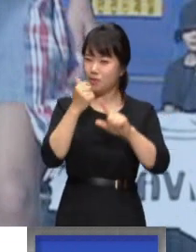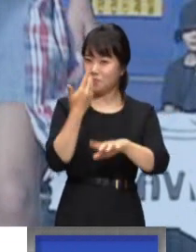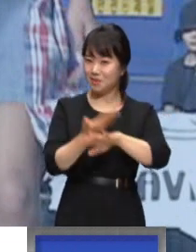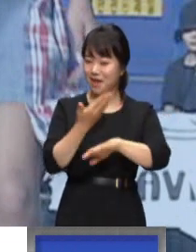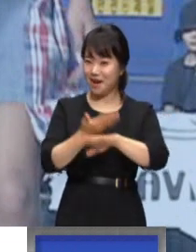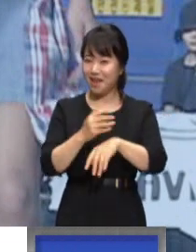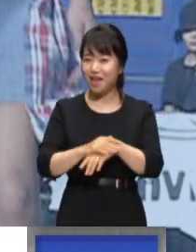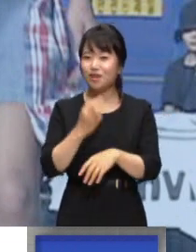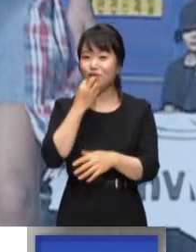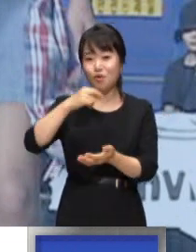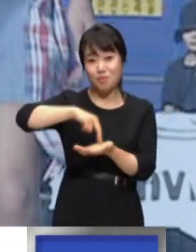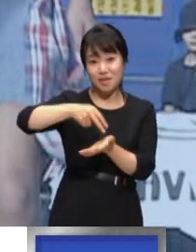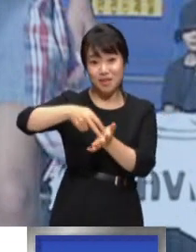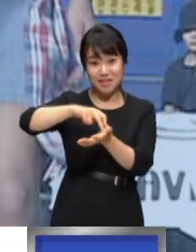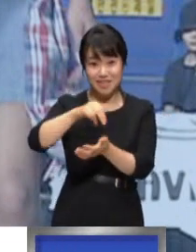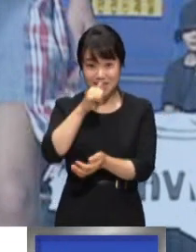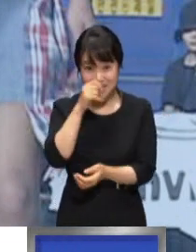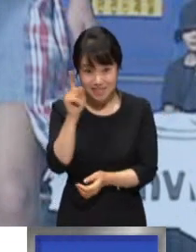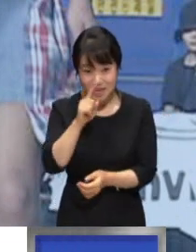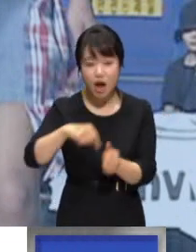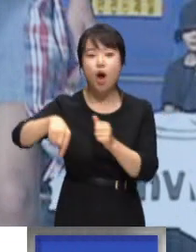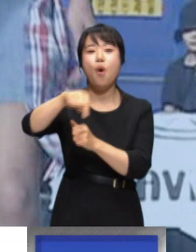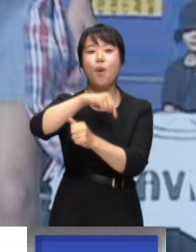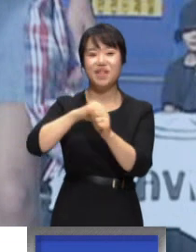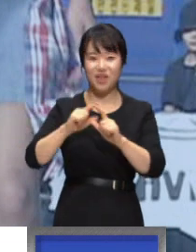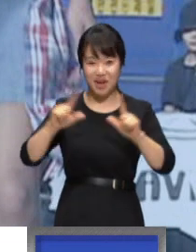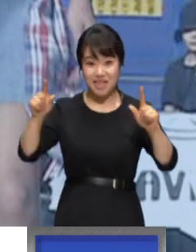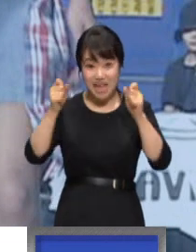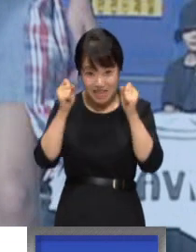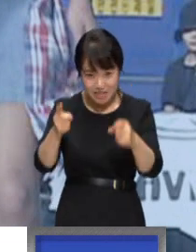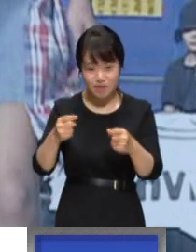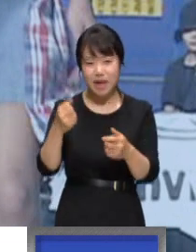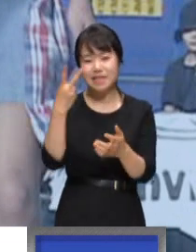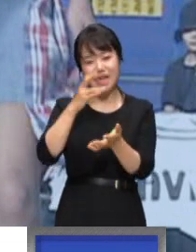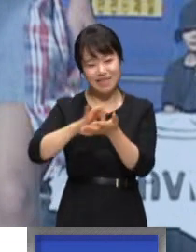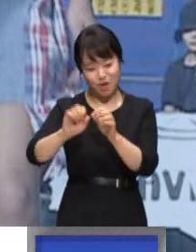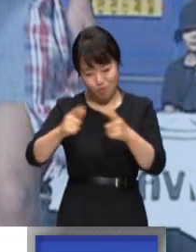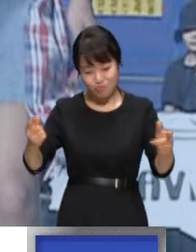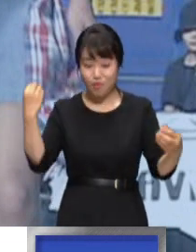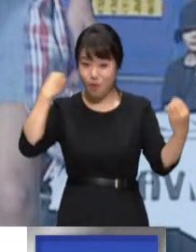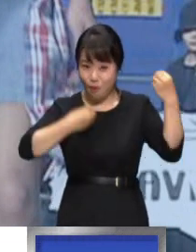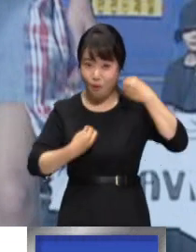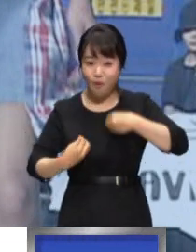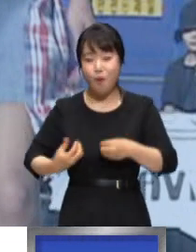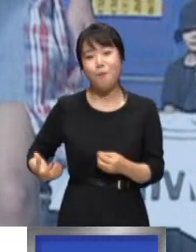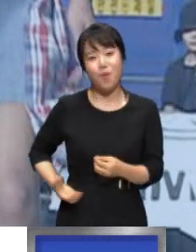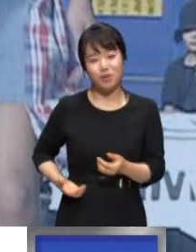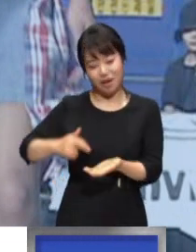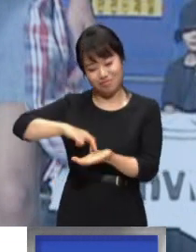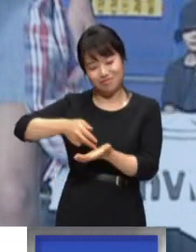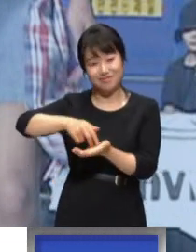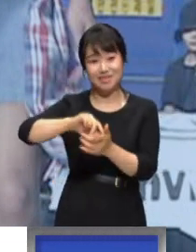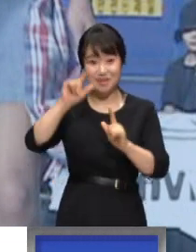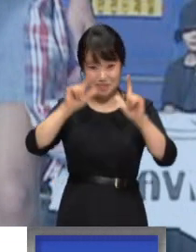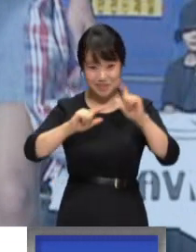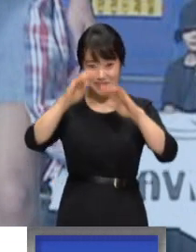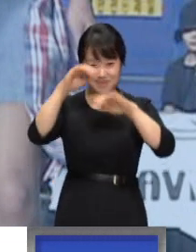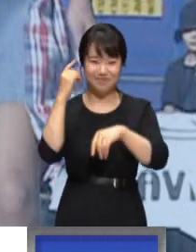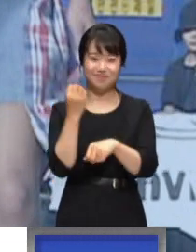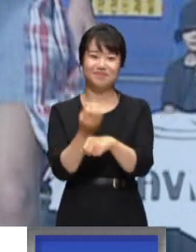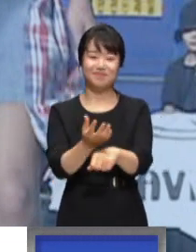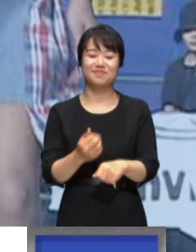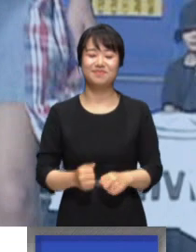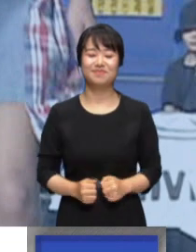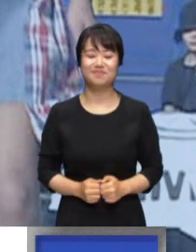패션쇼가 서울에서 열렸는데요. 환경의 날을 맞아 재활용품으로 만든 옷을 입은 모델들이 런웨이에 섰습니다. 딜라이브